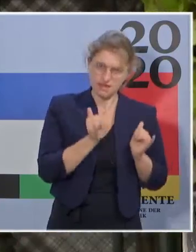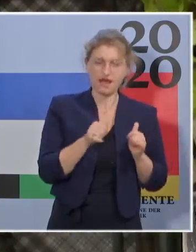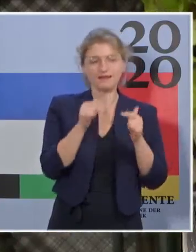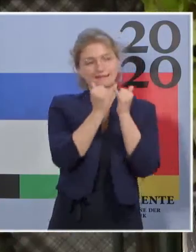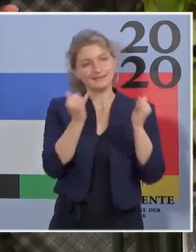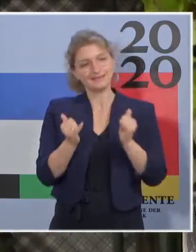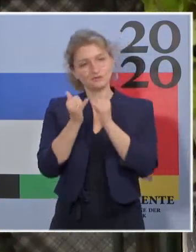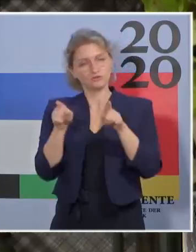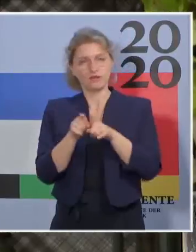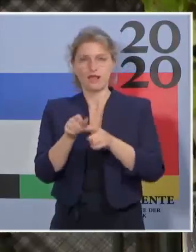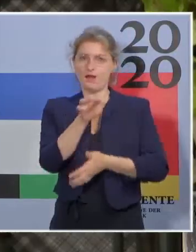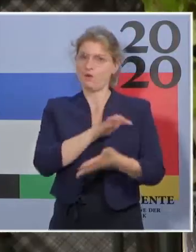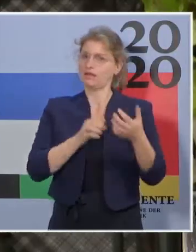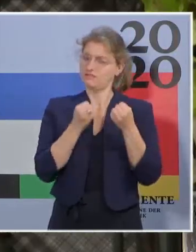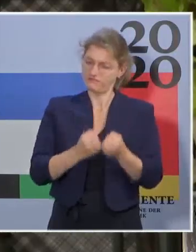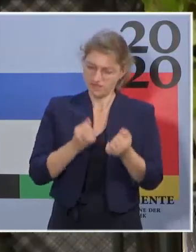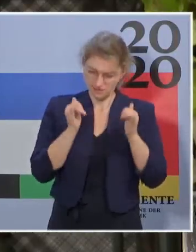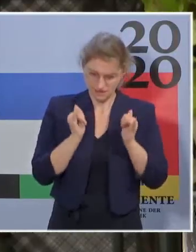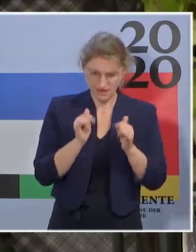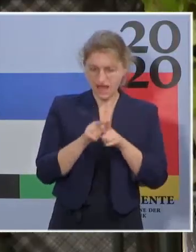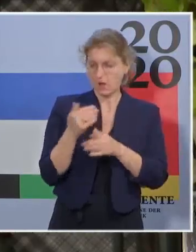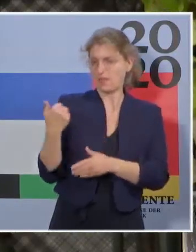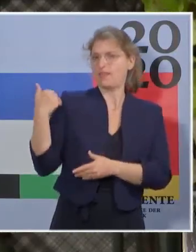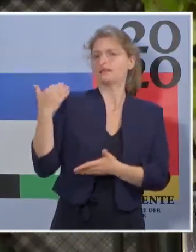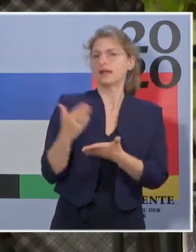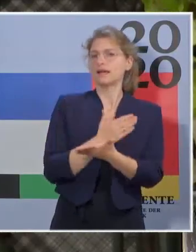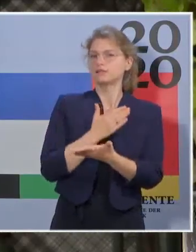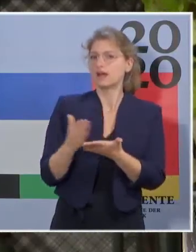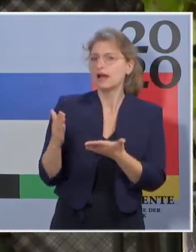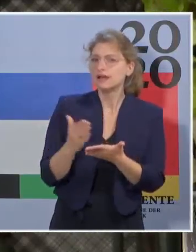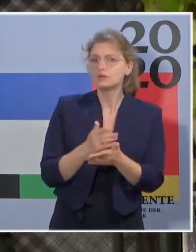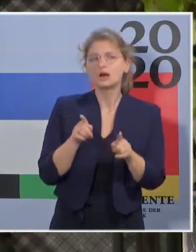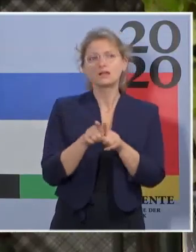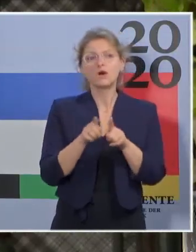krisenfest. Das haben die letzten Entscheidungen und auch die Akzeptanz der